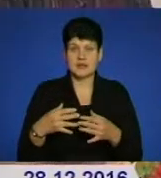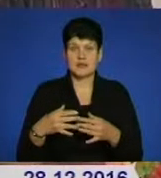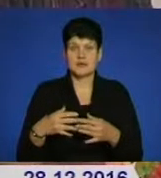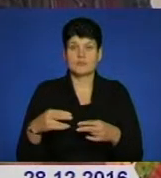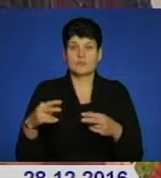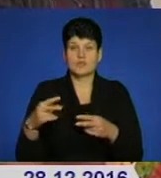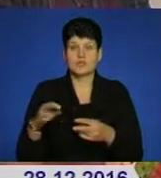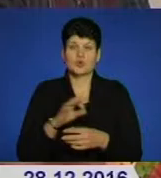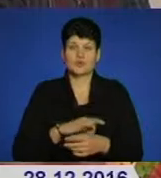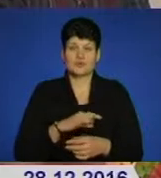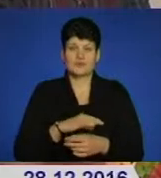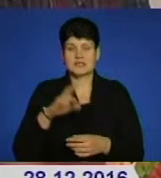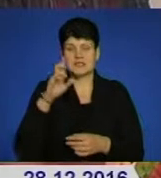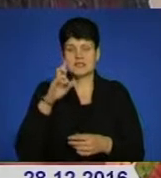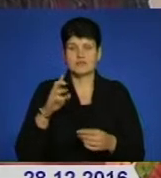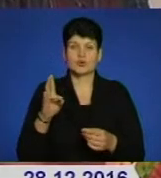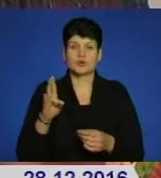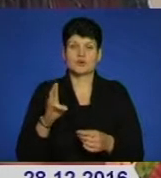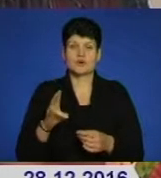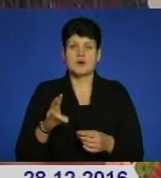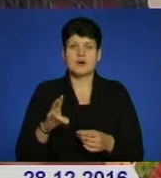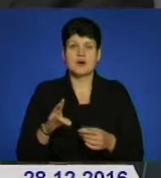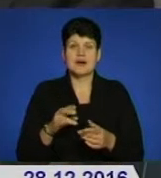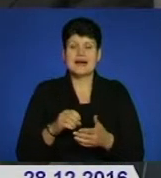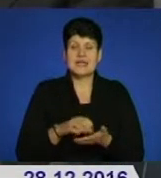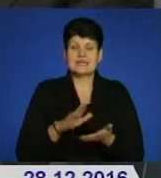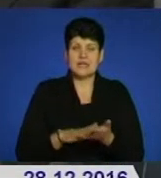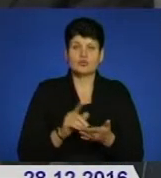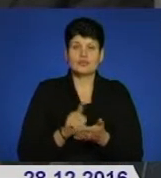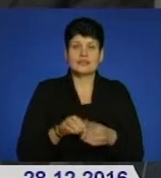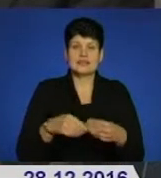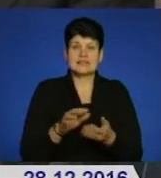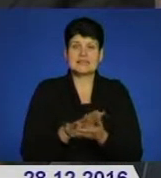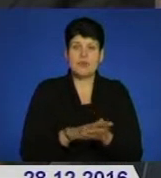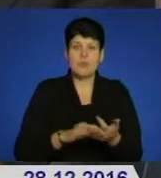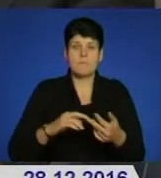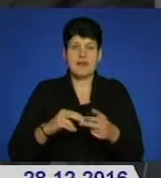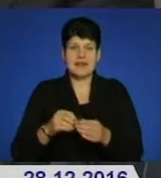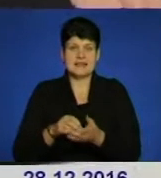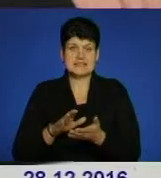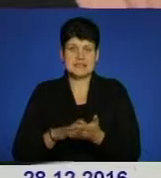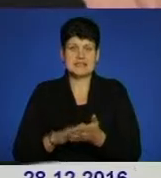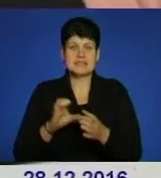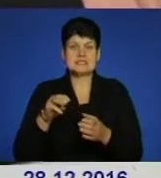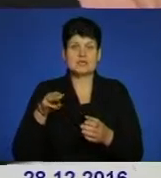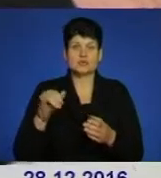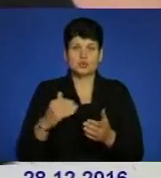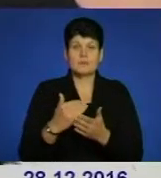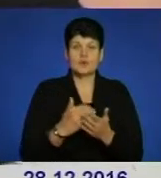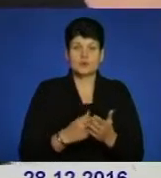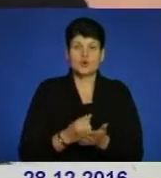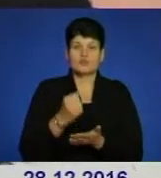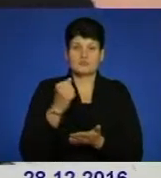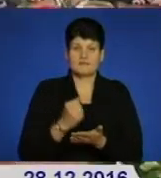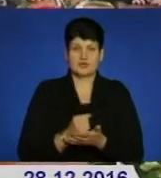нотаріально. Державному реєстратору релігійні організації повинні подати заяву про перереєстрацію, статут та протокол, на якому